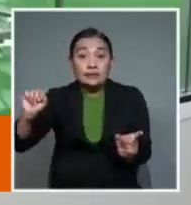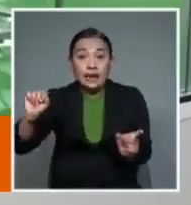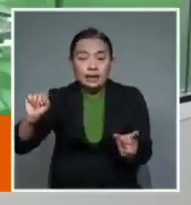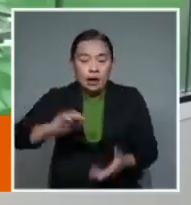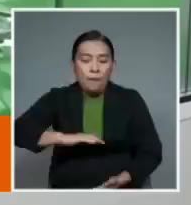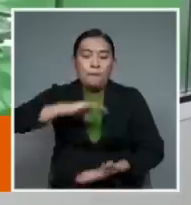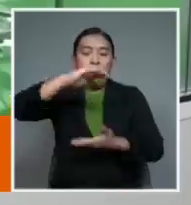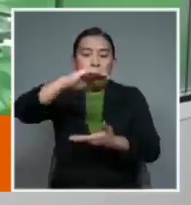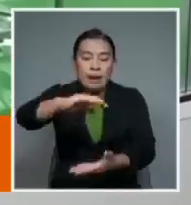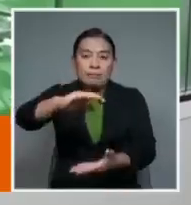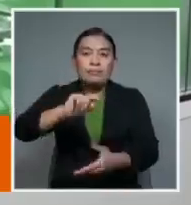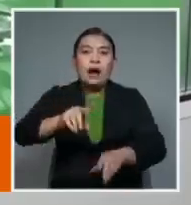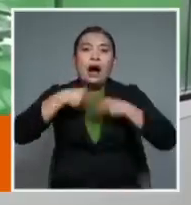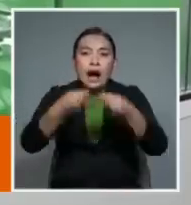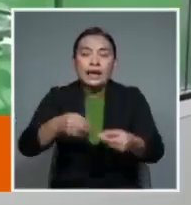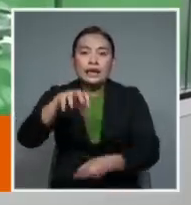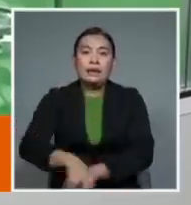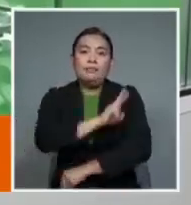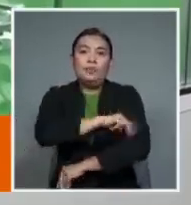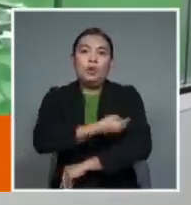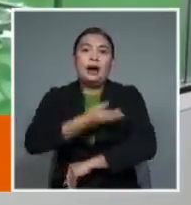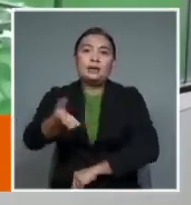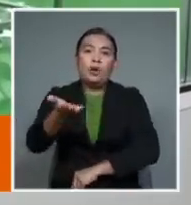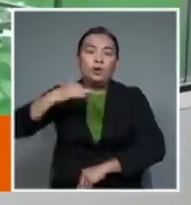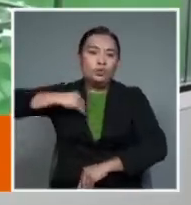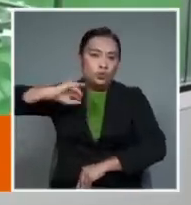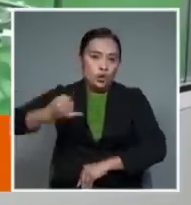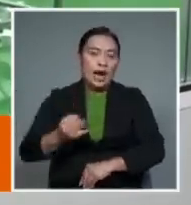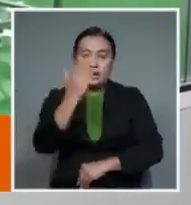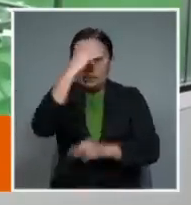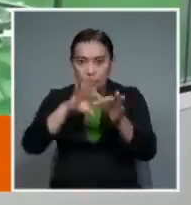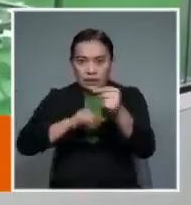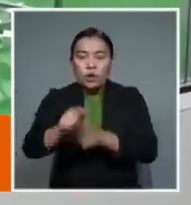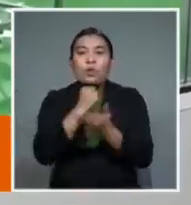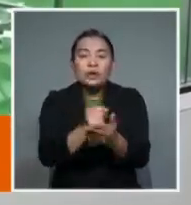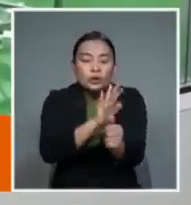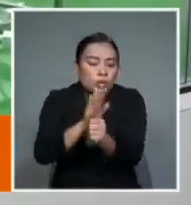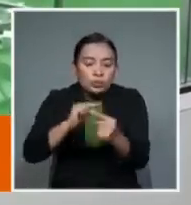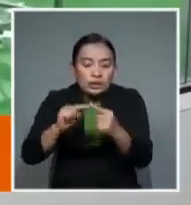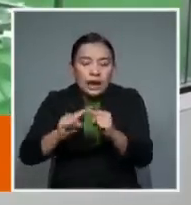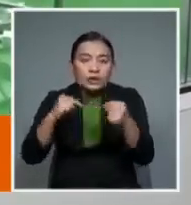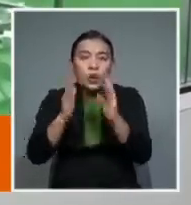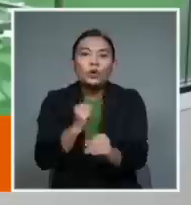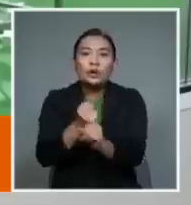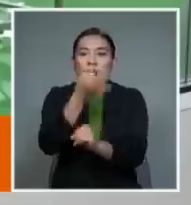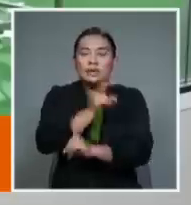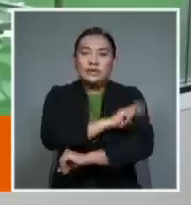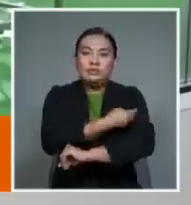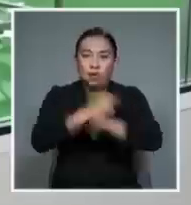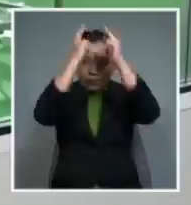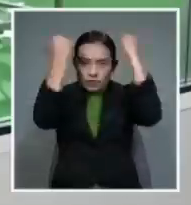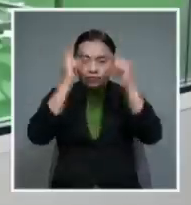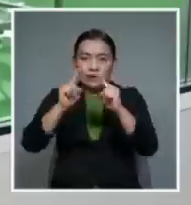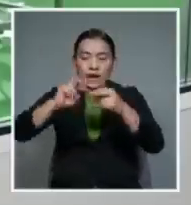ฬาลงกรณ์สภากาชาดไทยเป็นที่เรียบร้อยแล้วค่ะเพื่อที่จะบรรเทาความเดือดร้อนให้กับบุคลากรทางการแพทย์ในช่วงวิกฤตโควิ